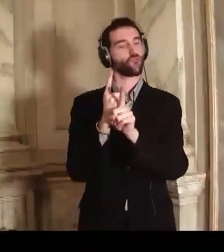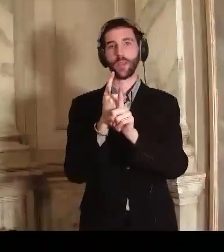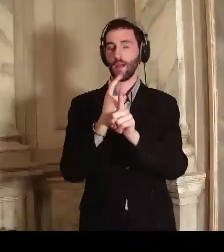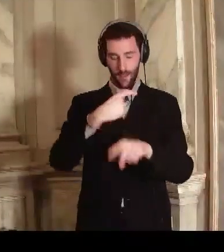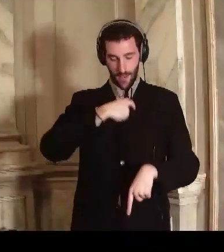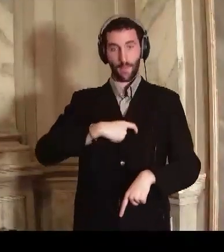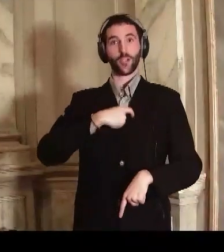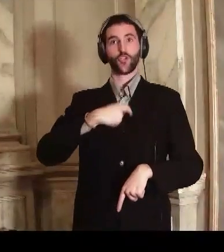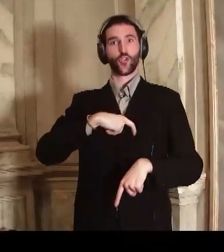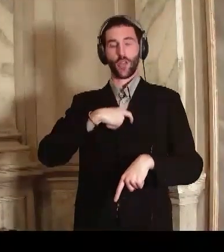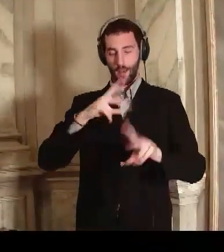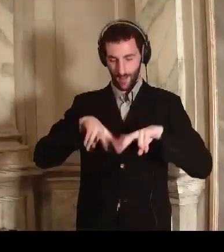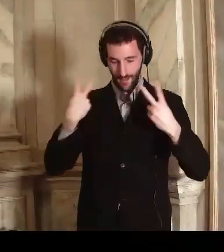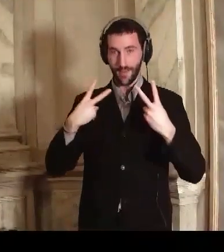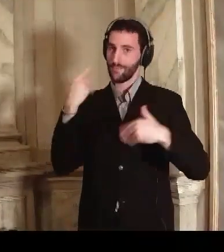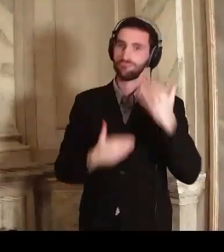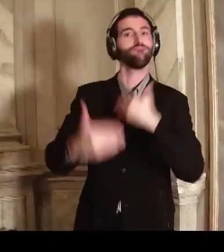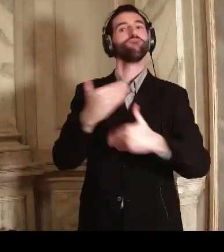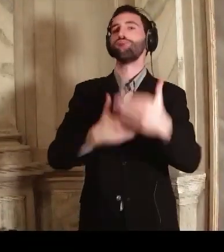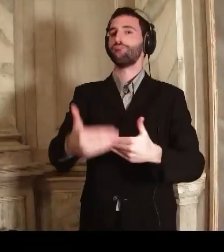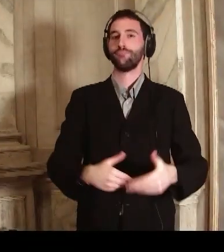altered states. Grazie mille.